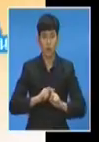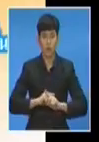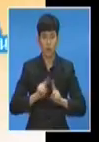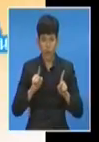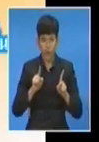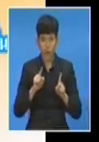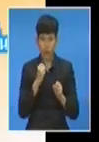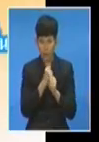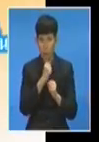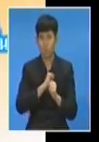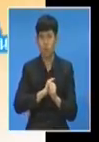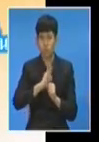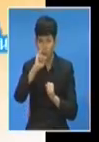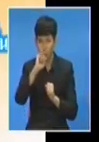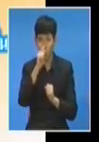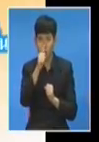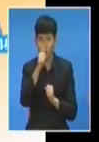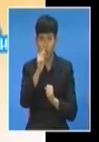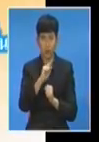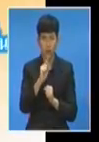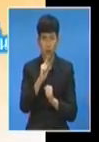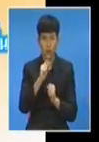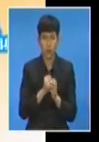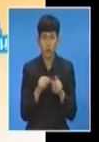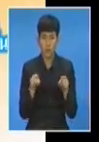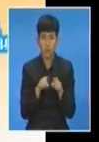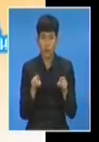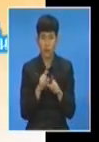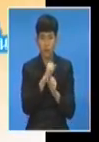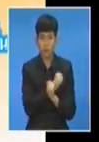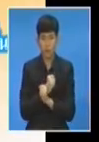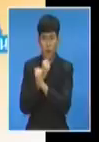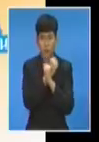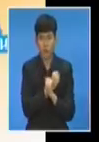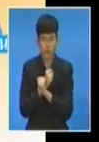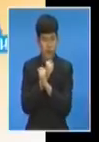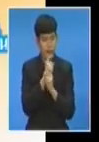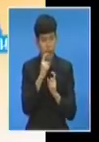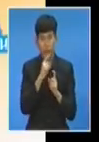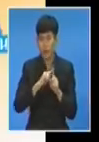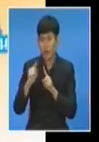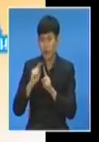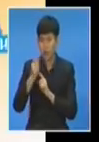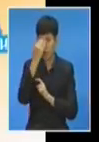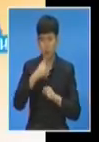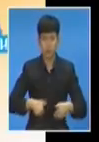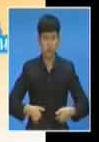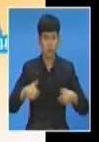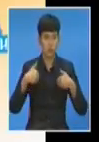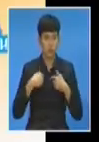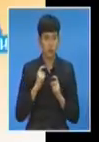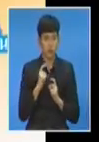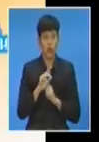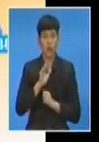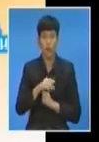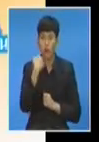อบต่อเมื่อได้ปกครองป้องกันเหตุให้ชีวิตและทรัพย์สินของข้า